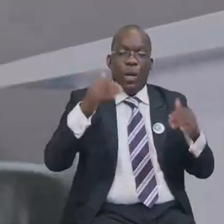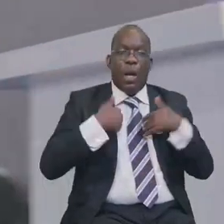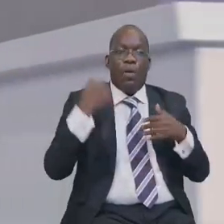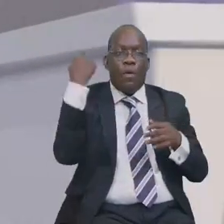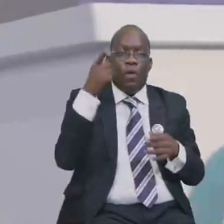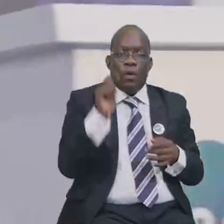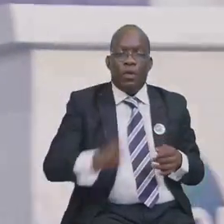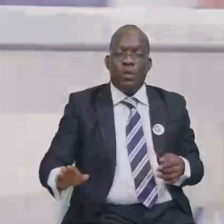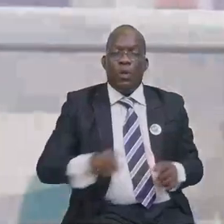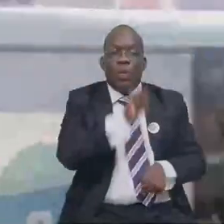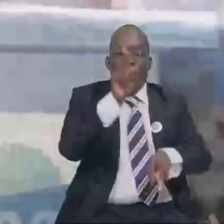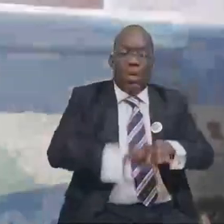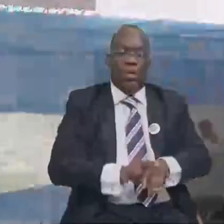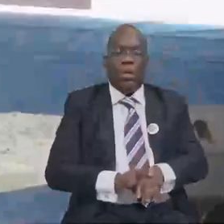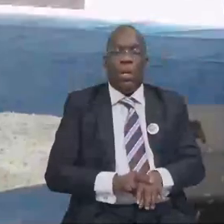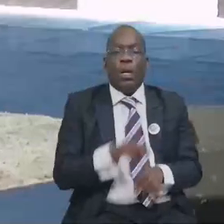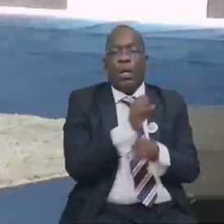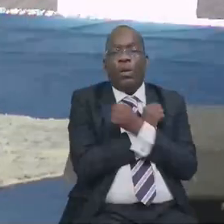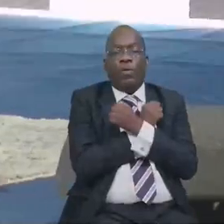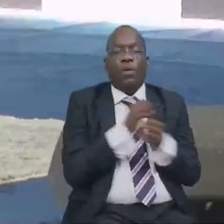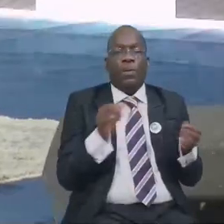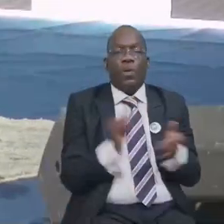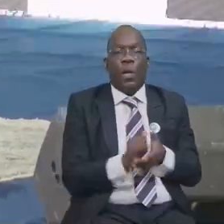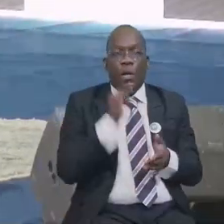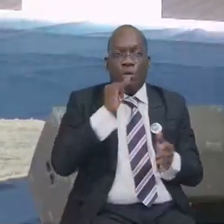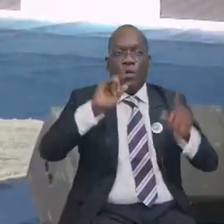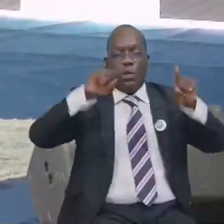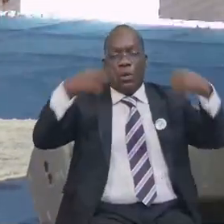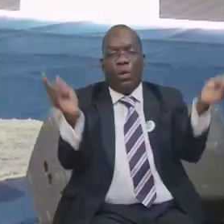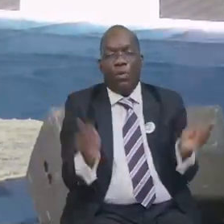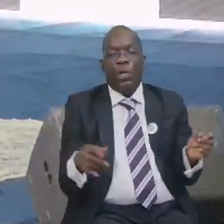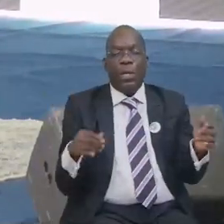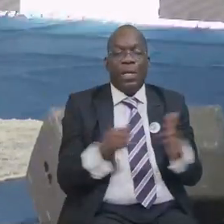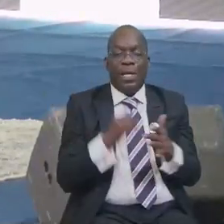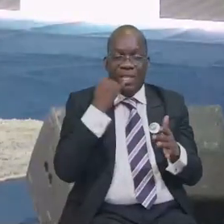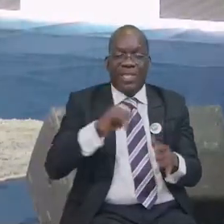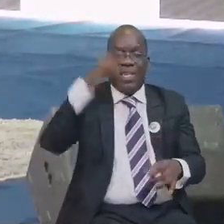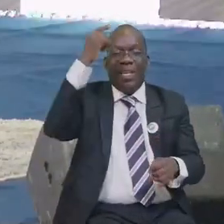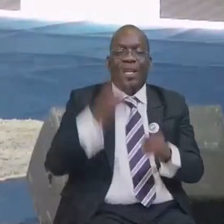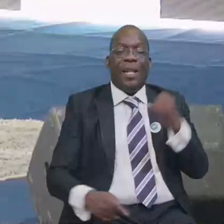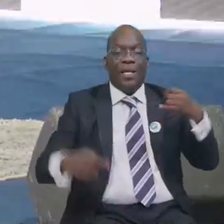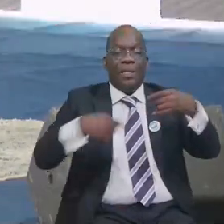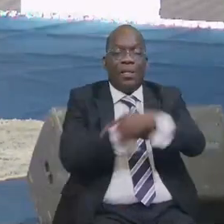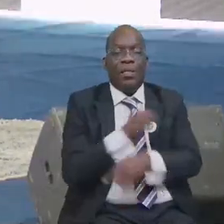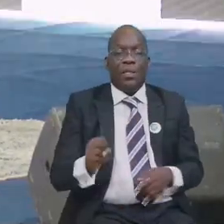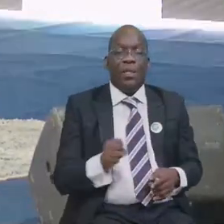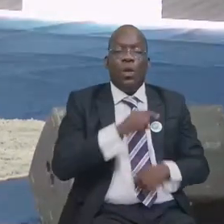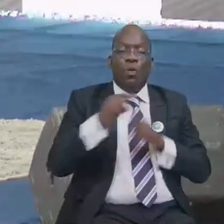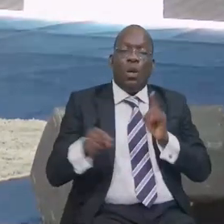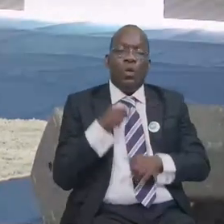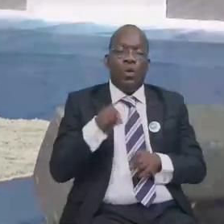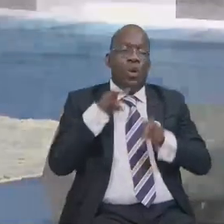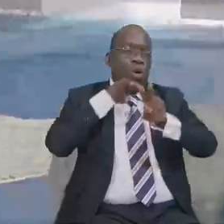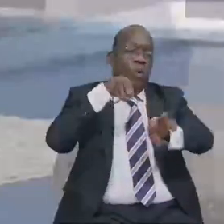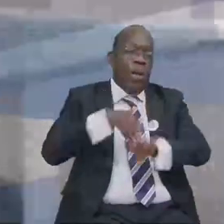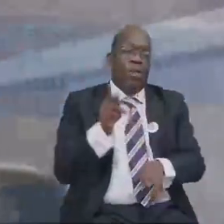enfants, l'affection naturelle, c'est parti. Ça, c'est les derniers jours. Et quand vous regardez les gens aujourd'hui à